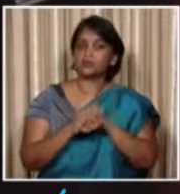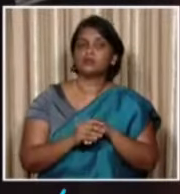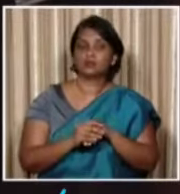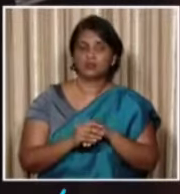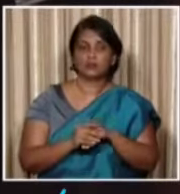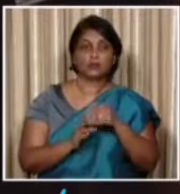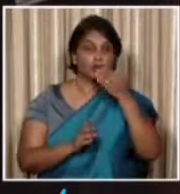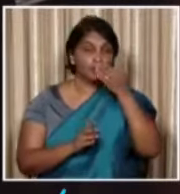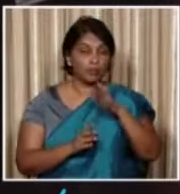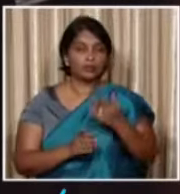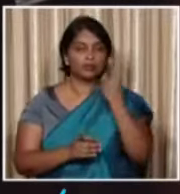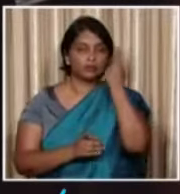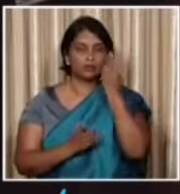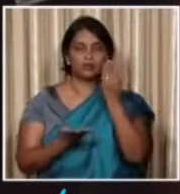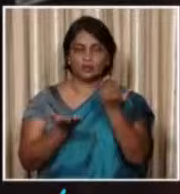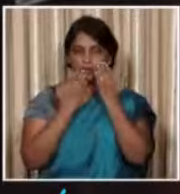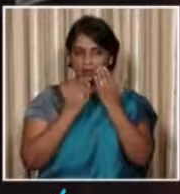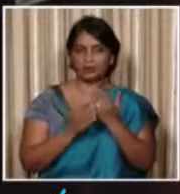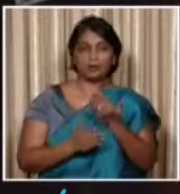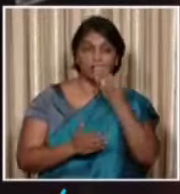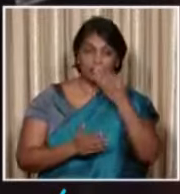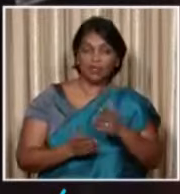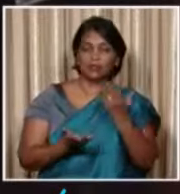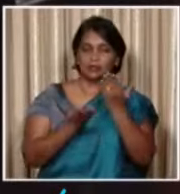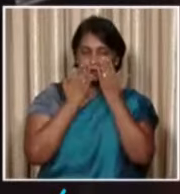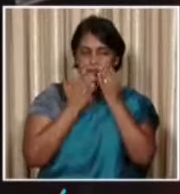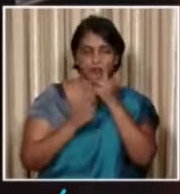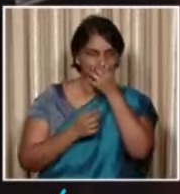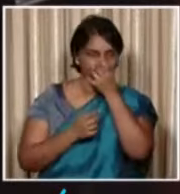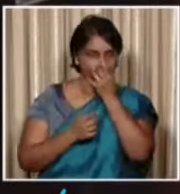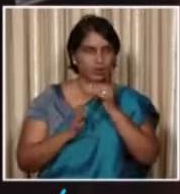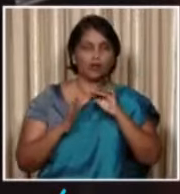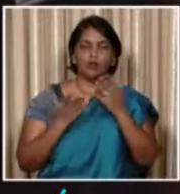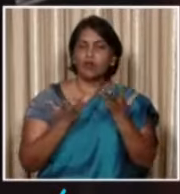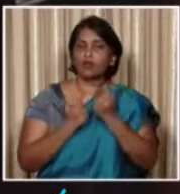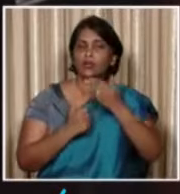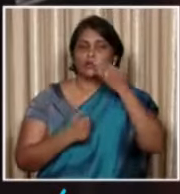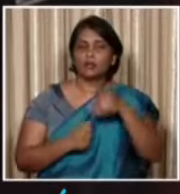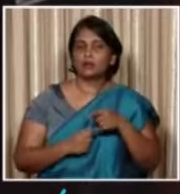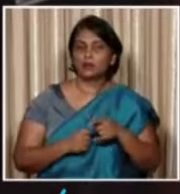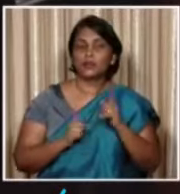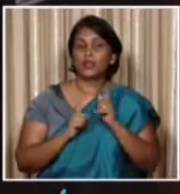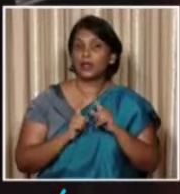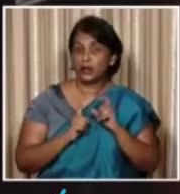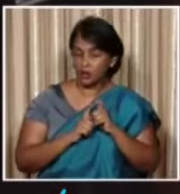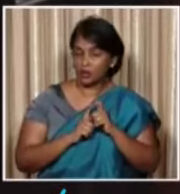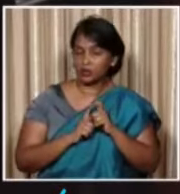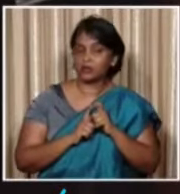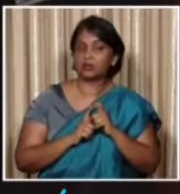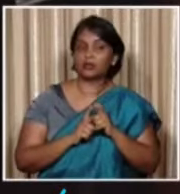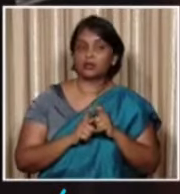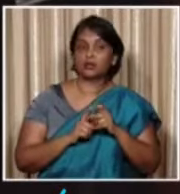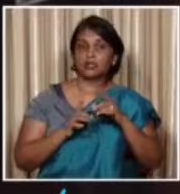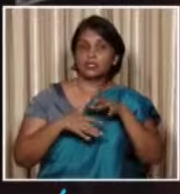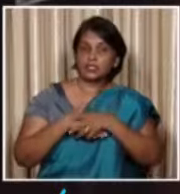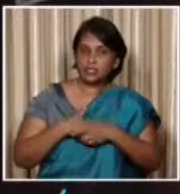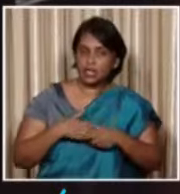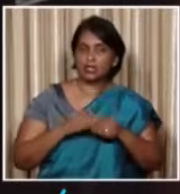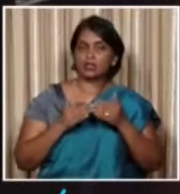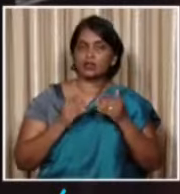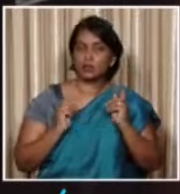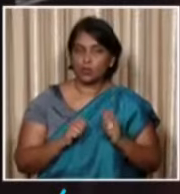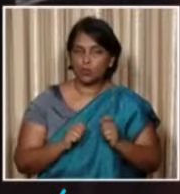onge susukan hoyan susukan hoyan ekata one mokada susukama adhyapana susukama oge jatiya